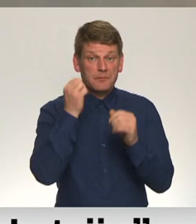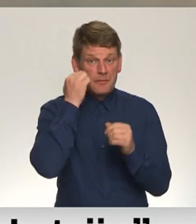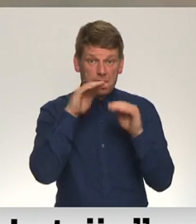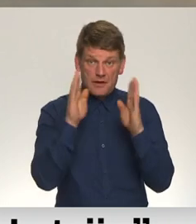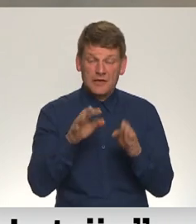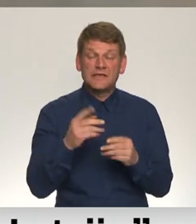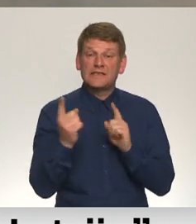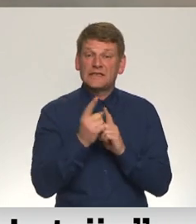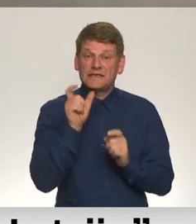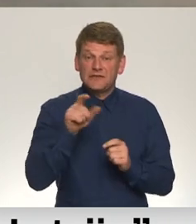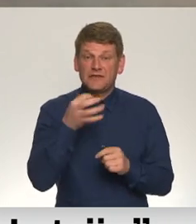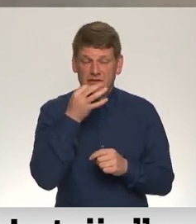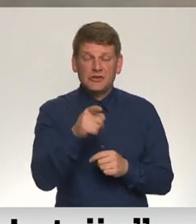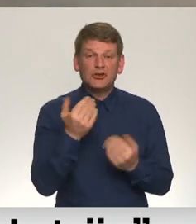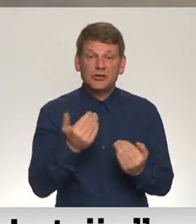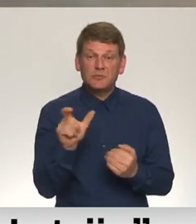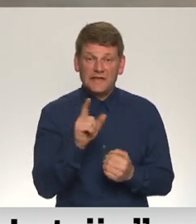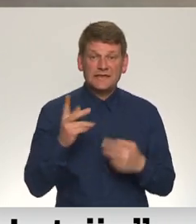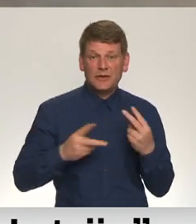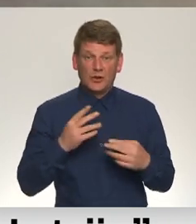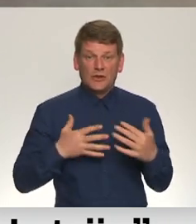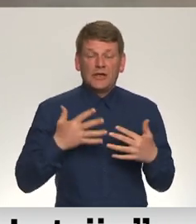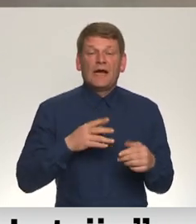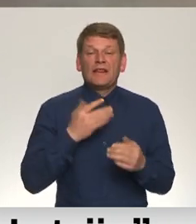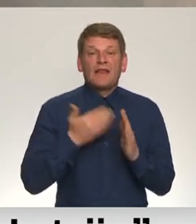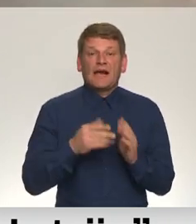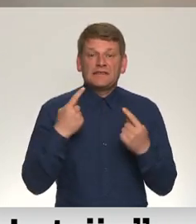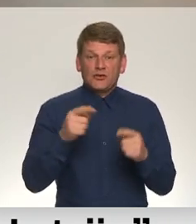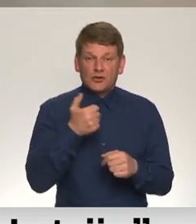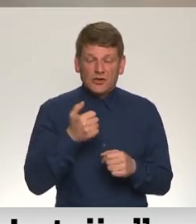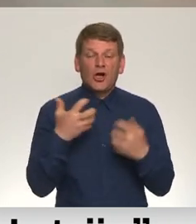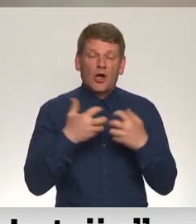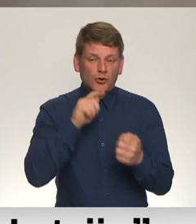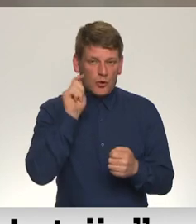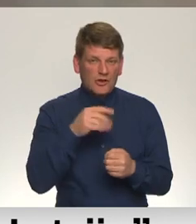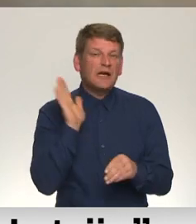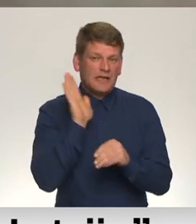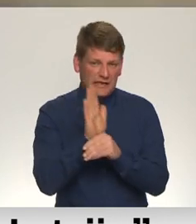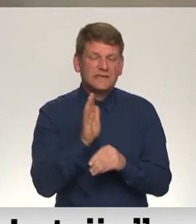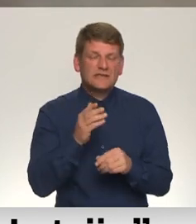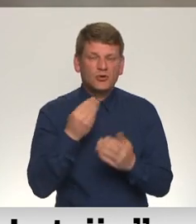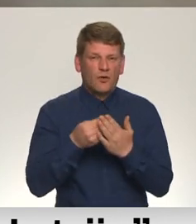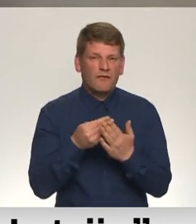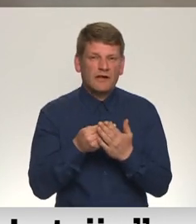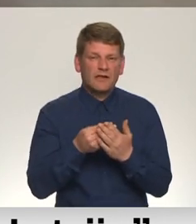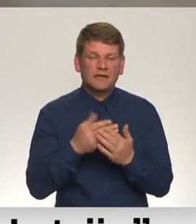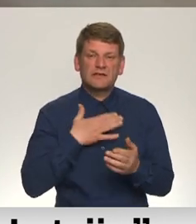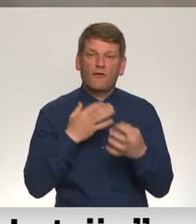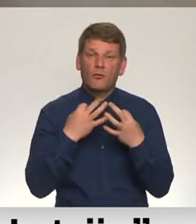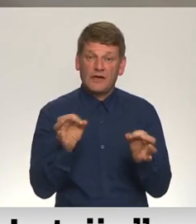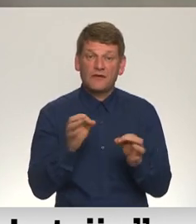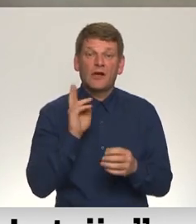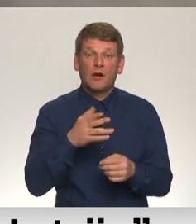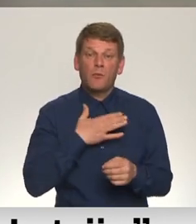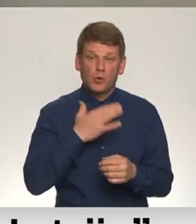saka, šis brīdis ir daudz saviļņojošāks nekā citus gadus. Karš Ukrainā daudziem no mums līdzis vairāk novērtēt savu brīvību un to, ka